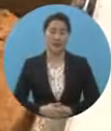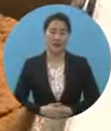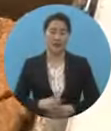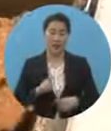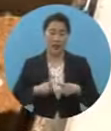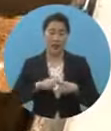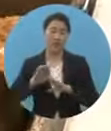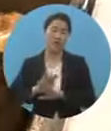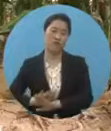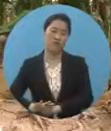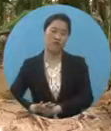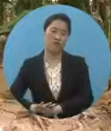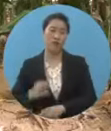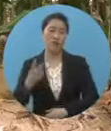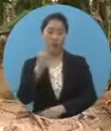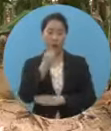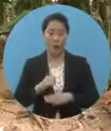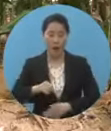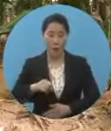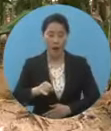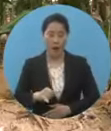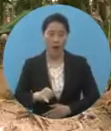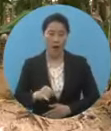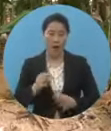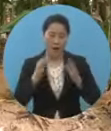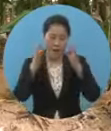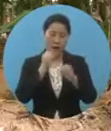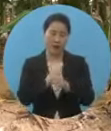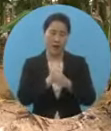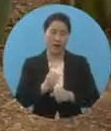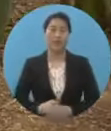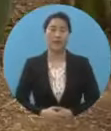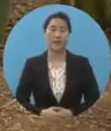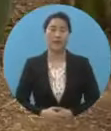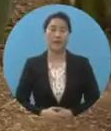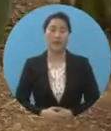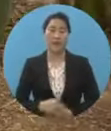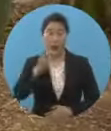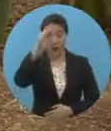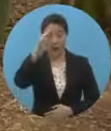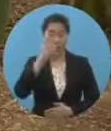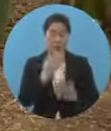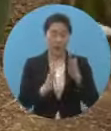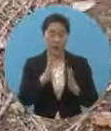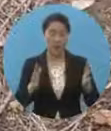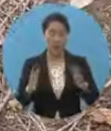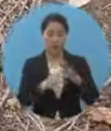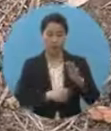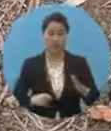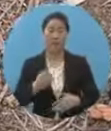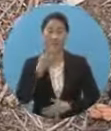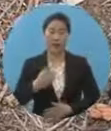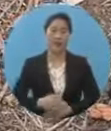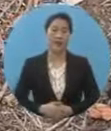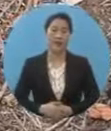장어를 숙성한 물 걸음과 첫 상 균 등으로 정성을 다해 기릅니다 또 타입을 길러 잡초를 제거 합니다